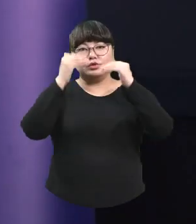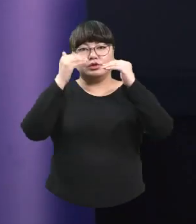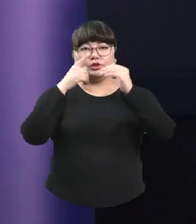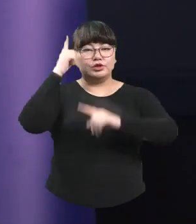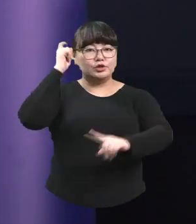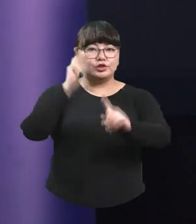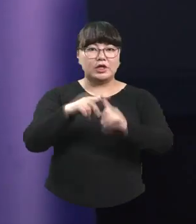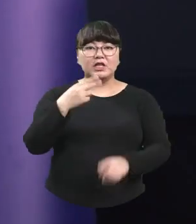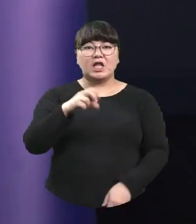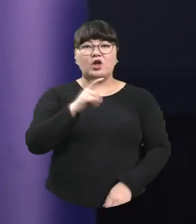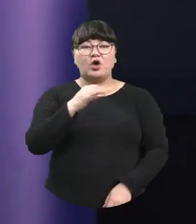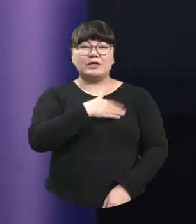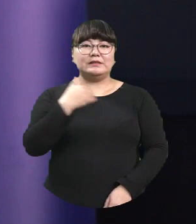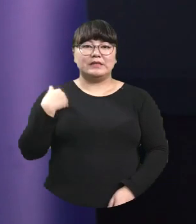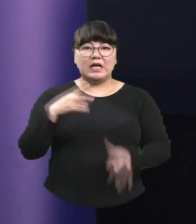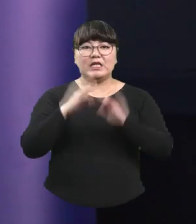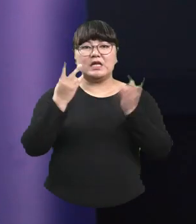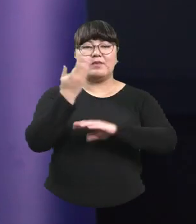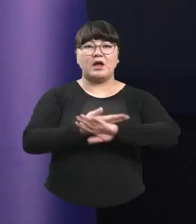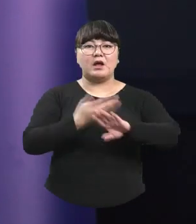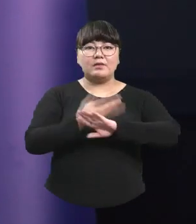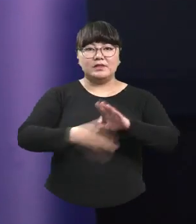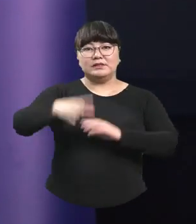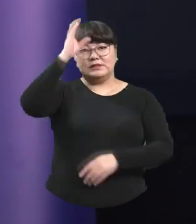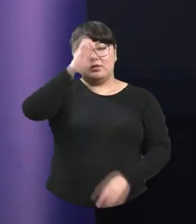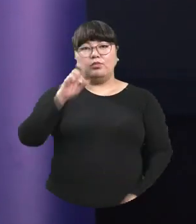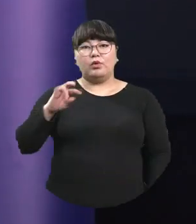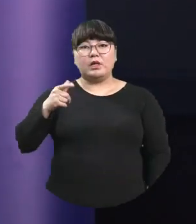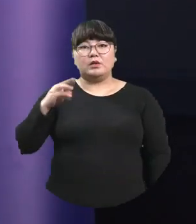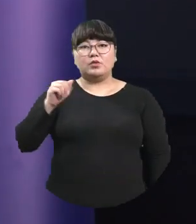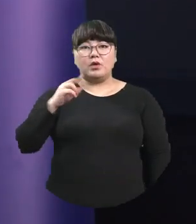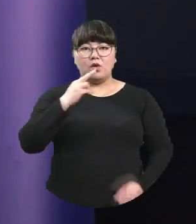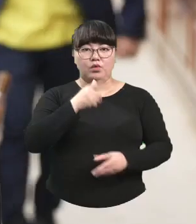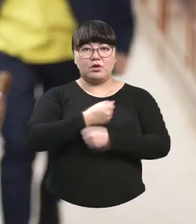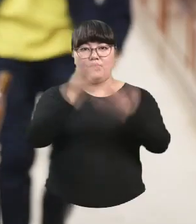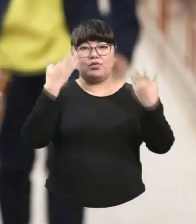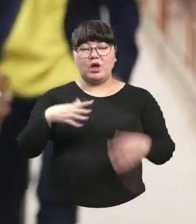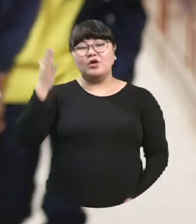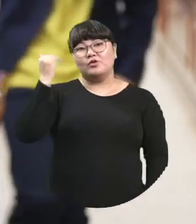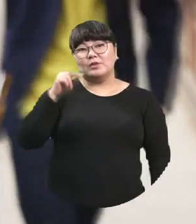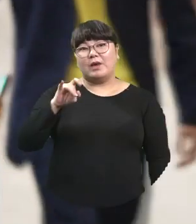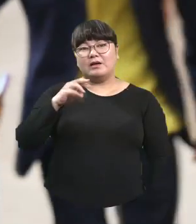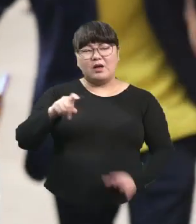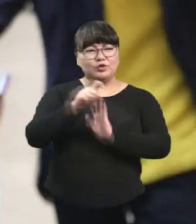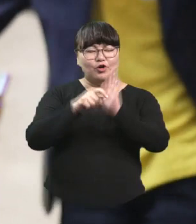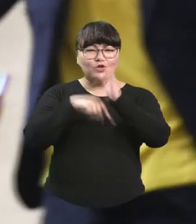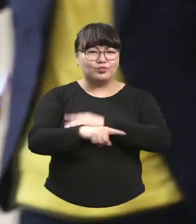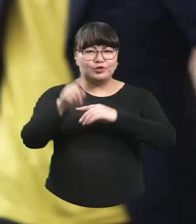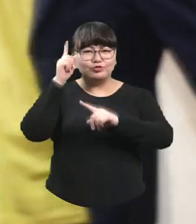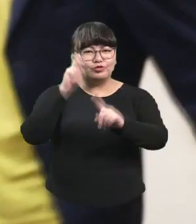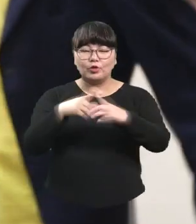хөгжлийн зорилгын дэд хорооны дарга нийгмийн хамгаалалт хөтөлбөрийн сайд булган туяа үг хэллээ. Өсвөрийн парламентын хөтөлбөрийн гол